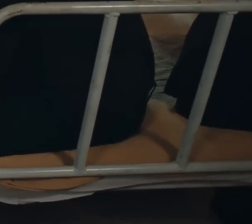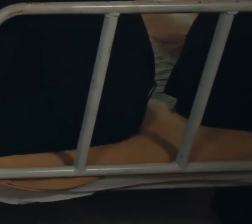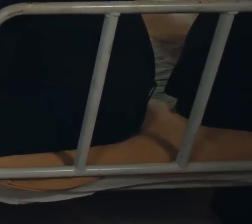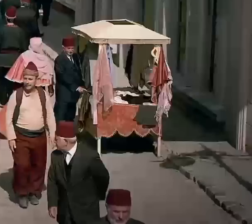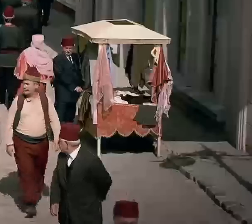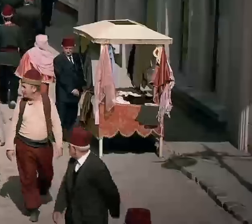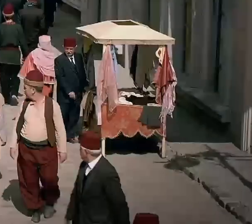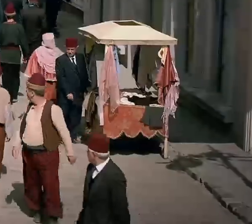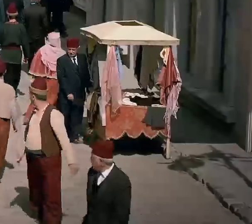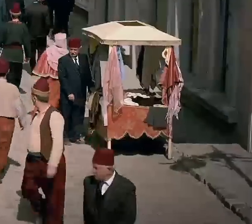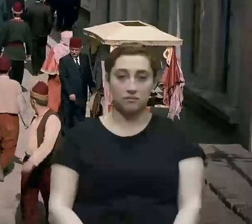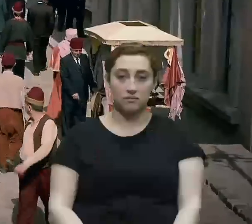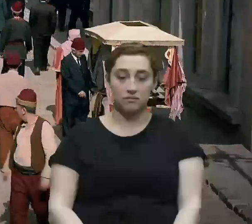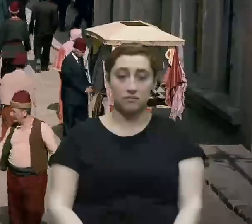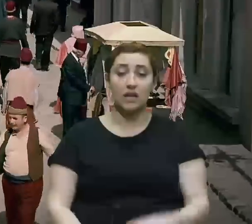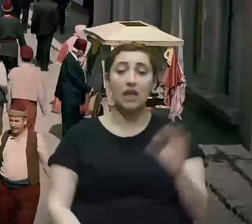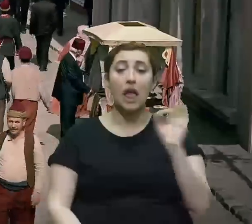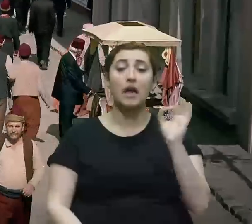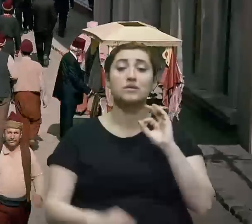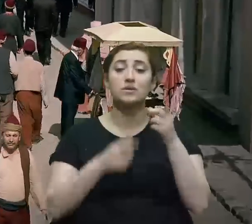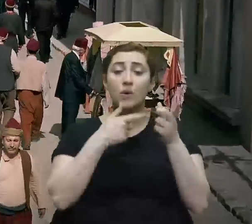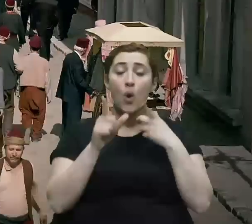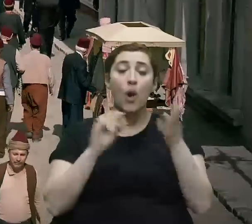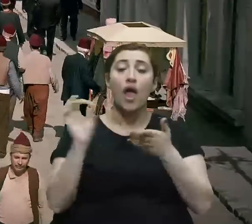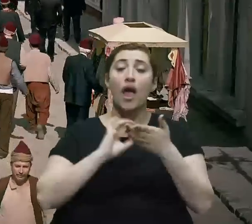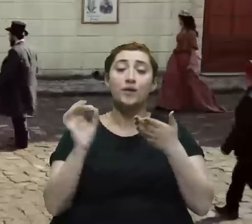Gündüz, tramvayın olduğu bir cadde.